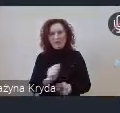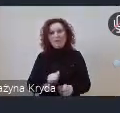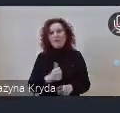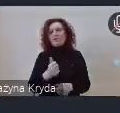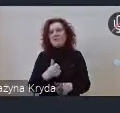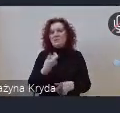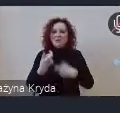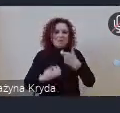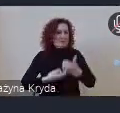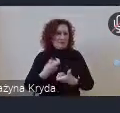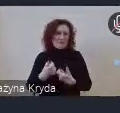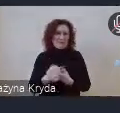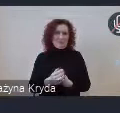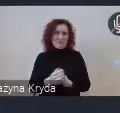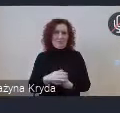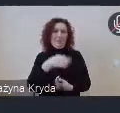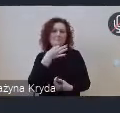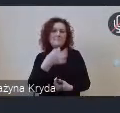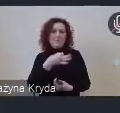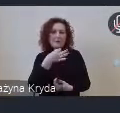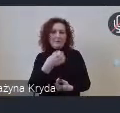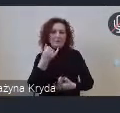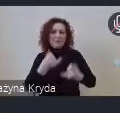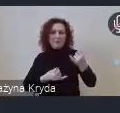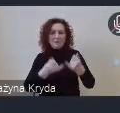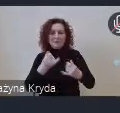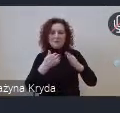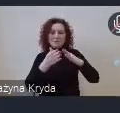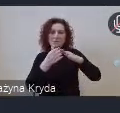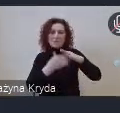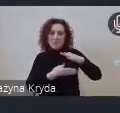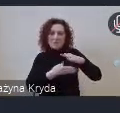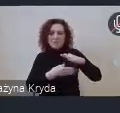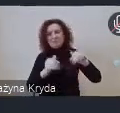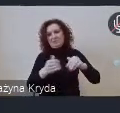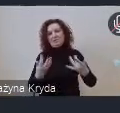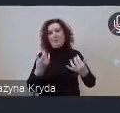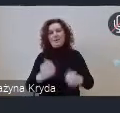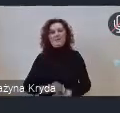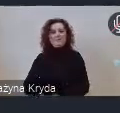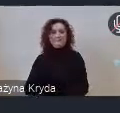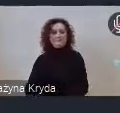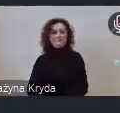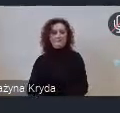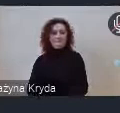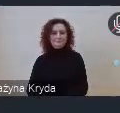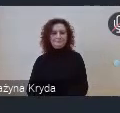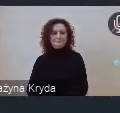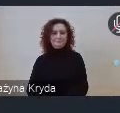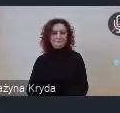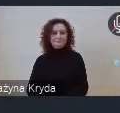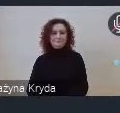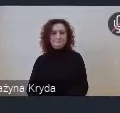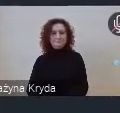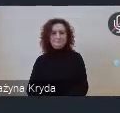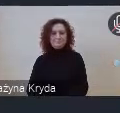grać jeżeli będzie je przestrzeń pod noskiem Skośna wtedy jest już znacznie lepiej niż niż gdy ta krawędź